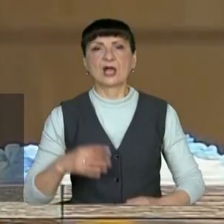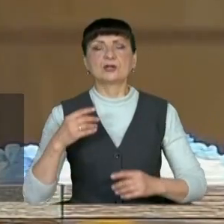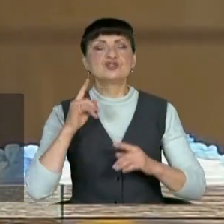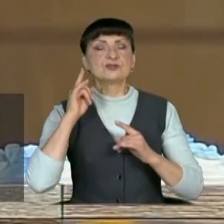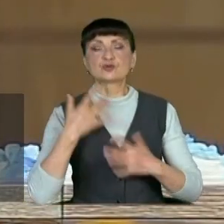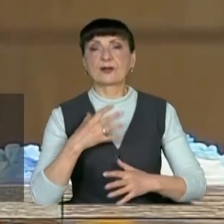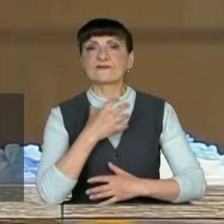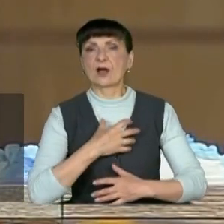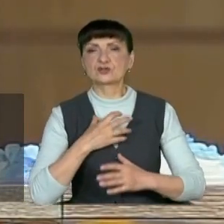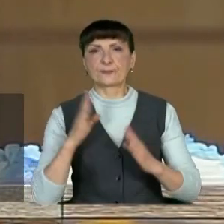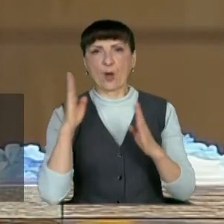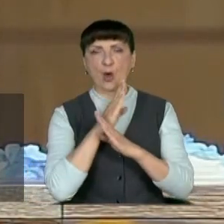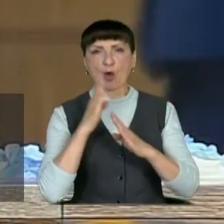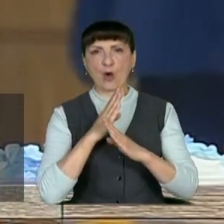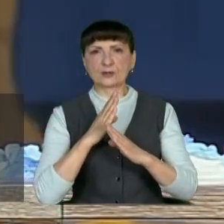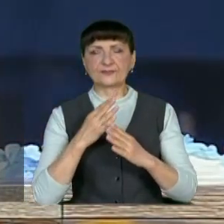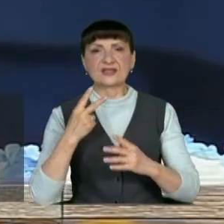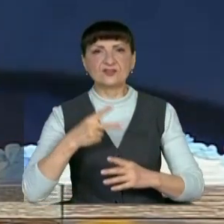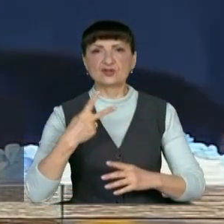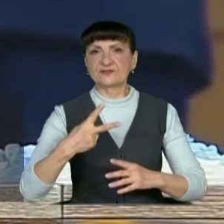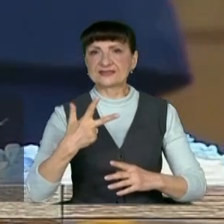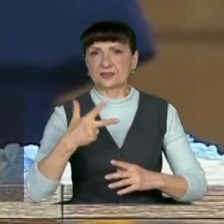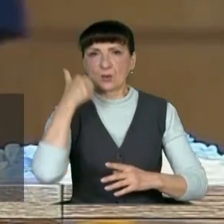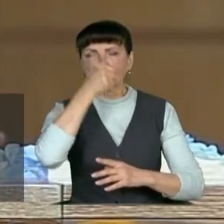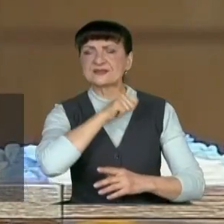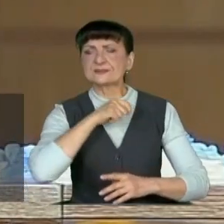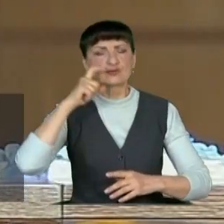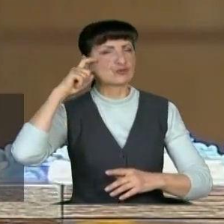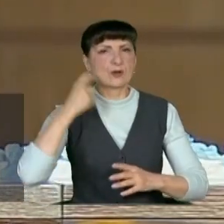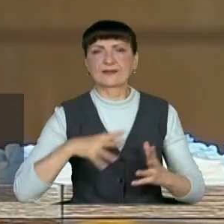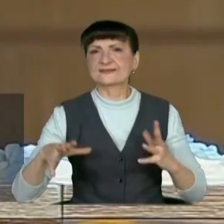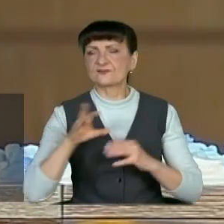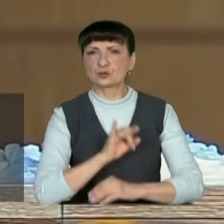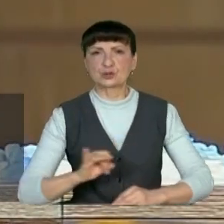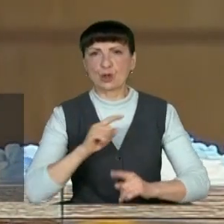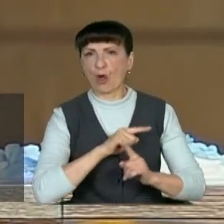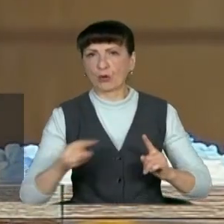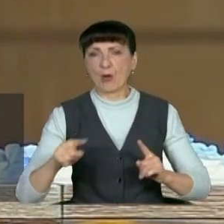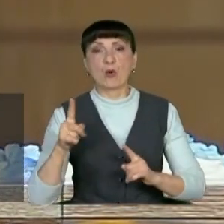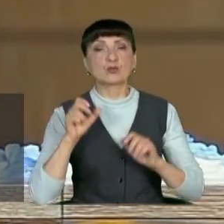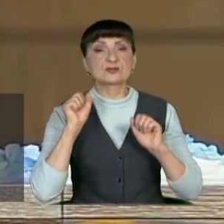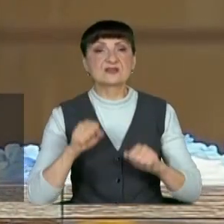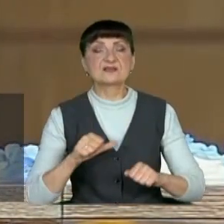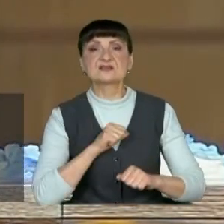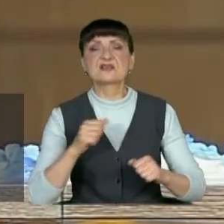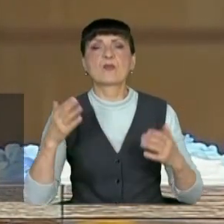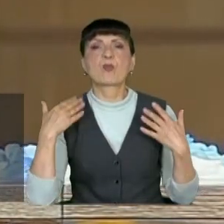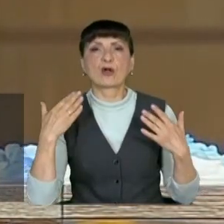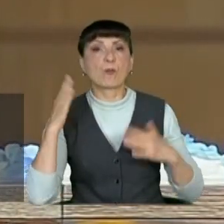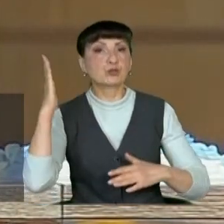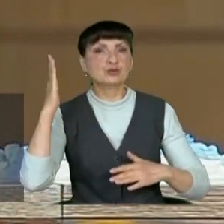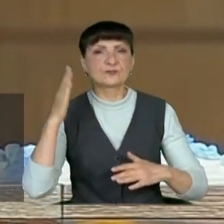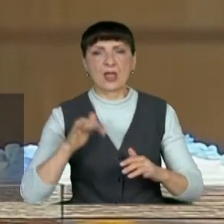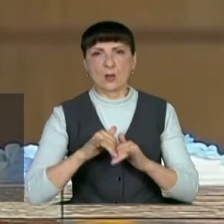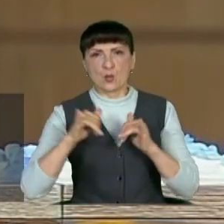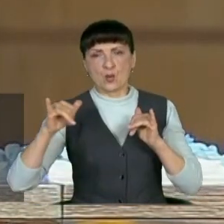Чрезвычайная климатическая ситуация. 2023 год был самым жарким за всю историю наблюдений, но он может стать одним из самых прохладных в будущем.